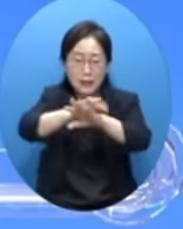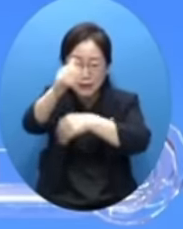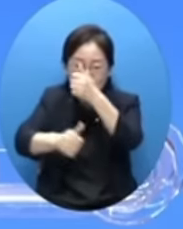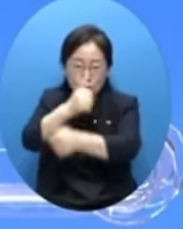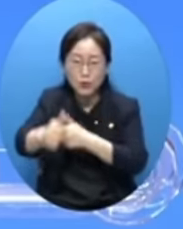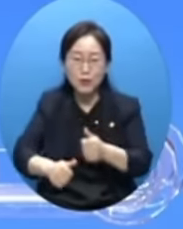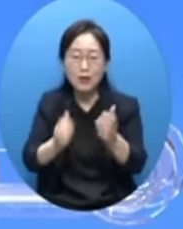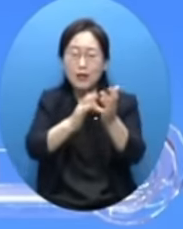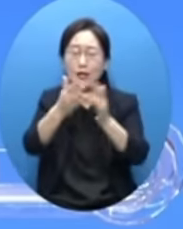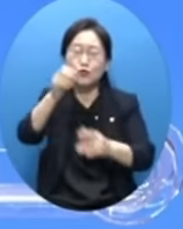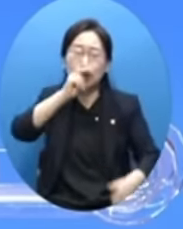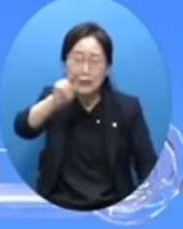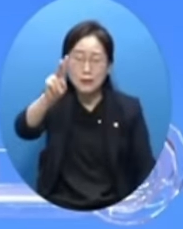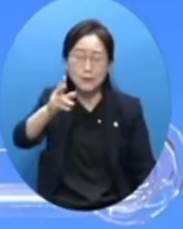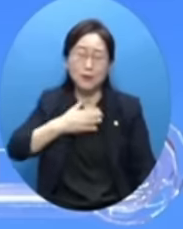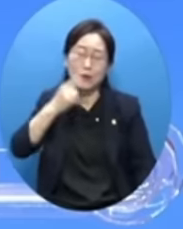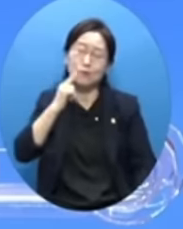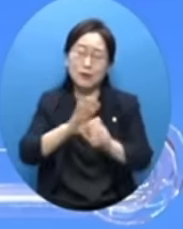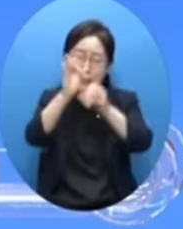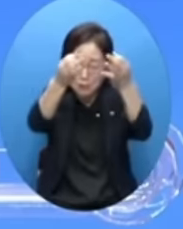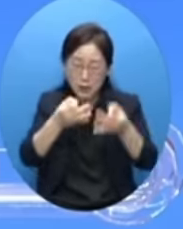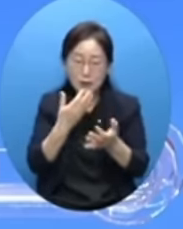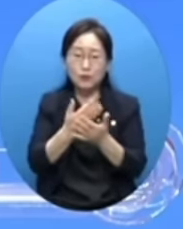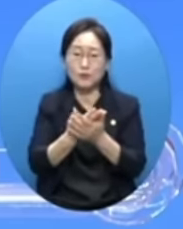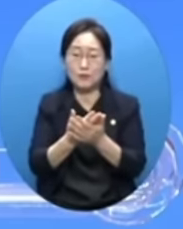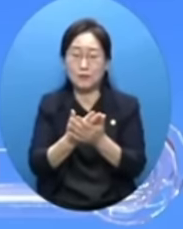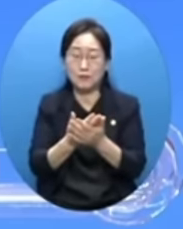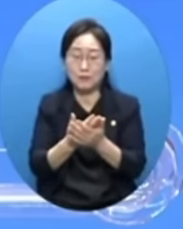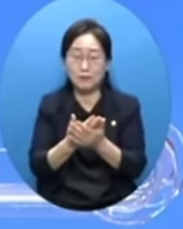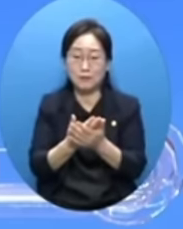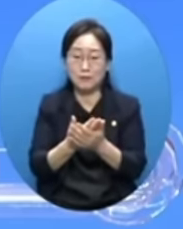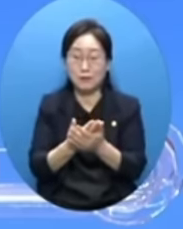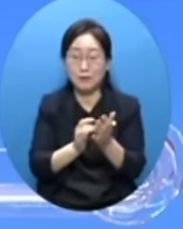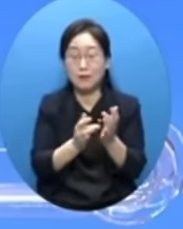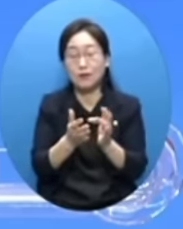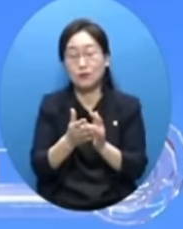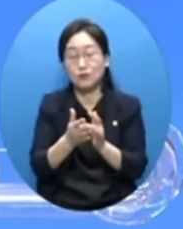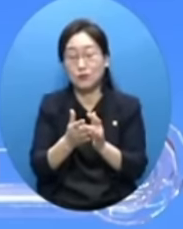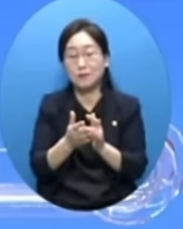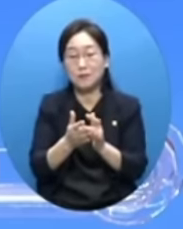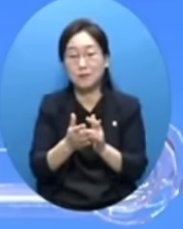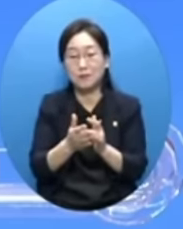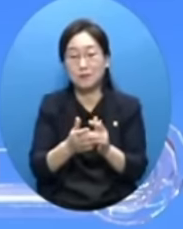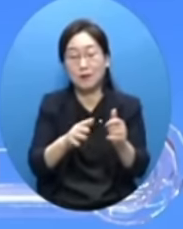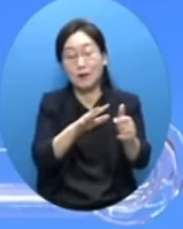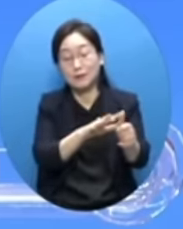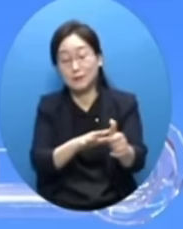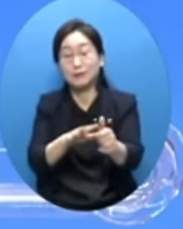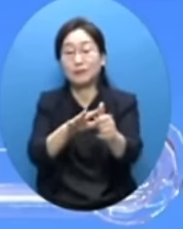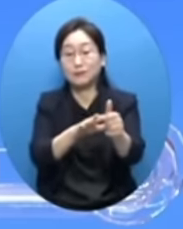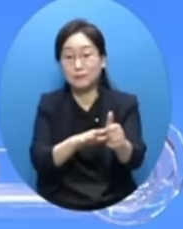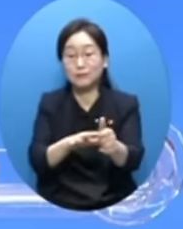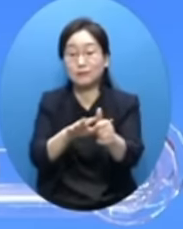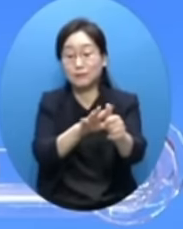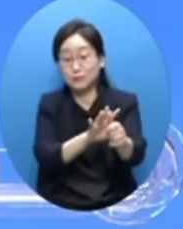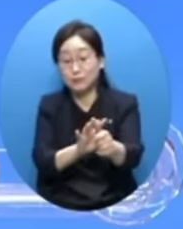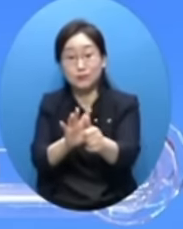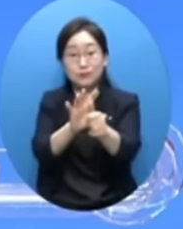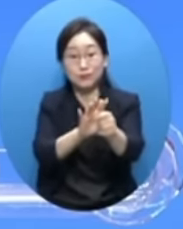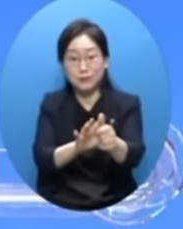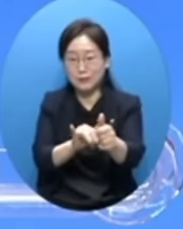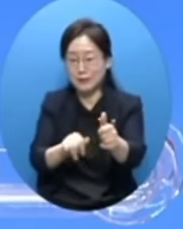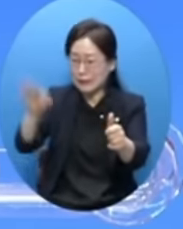나를 불쌍히 여겨주옵소서. 그러니까 예수님 옆에 예수님을 옹이하며 따라가던